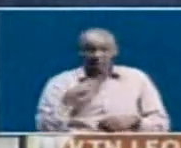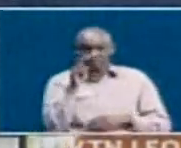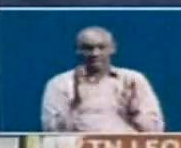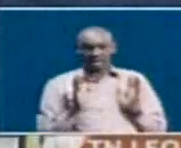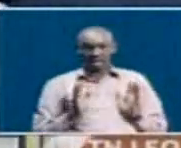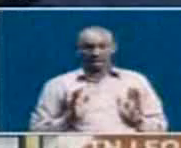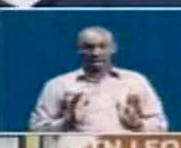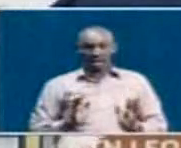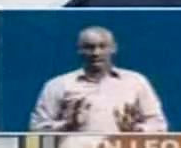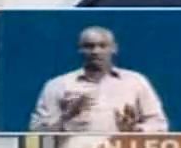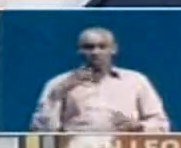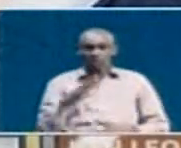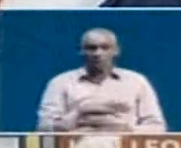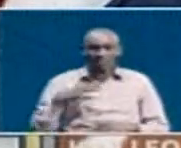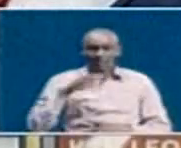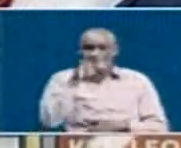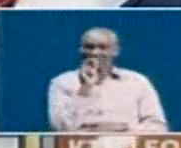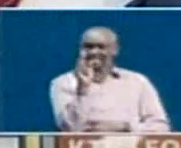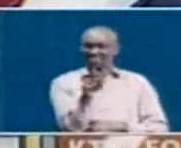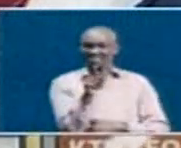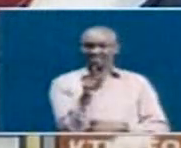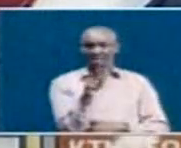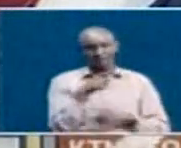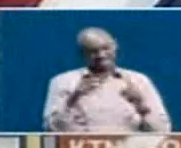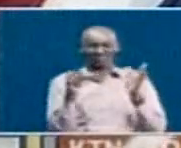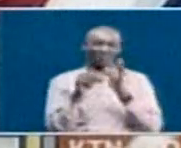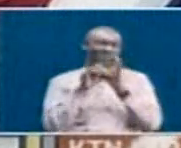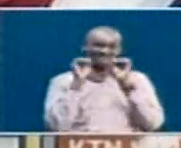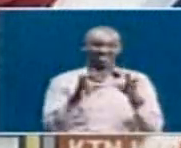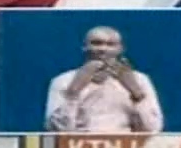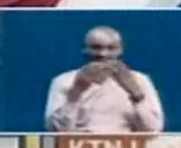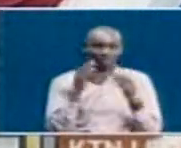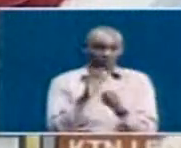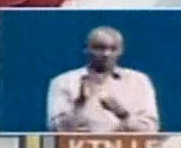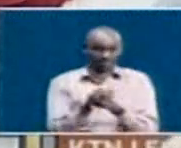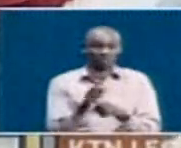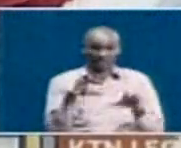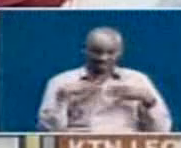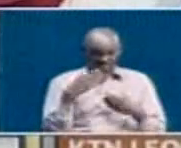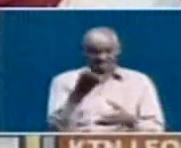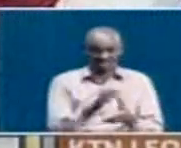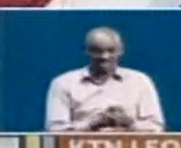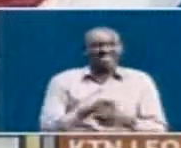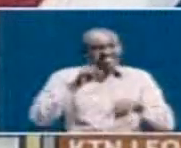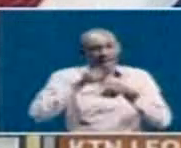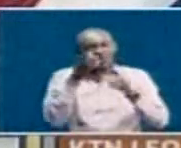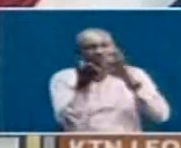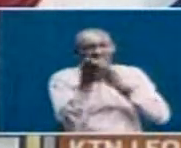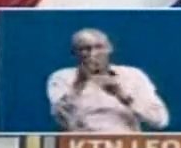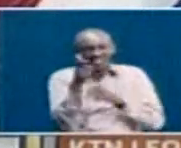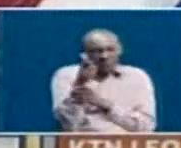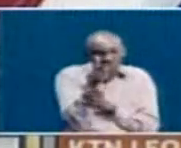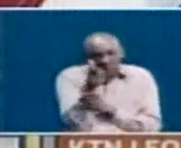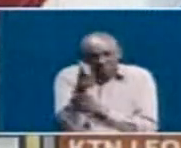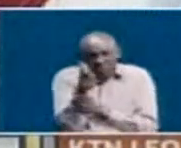nasema jamani watu wote hawa jamani. Lakini haina shida. Nashukuru sana. Thank you so much for having me. Ulipokuwa washuti video hii ya mfalme wa